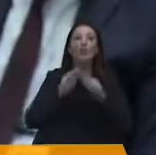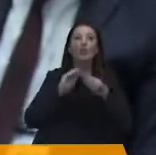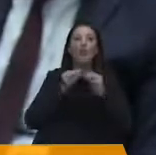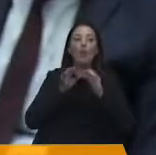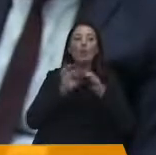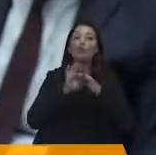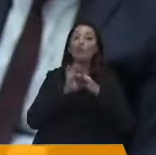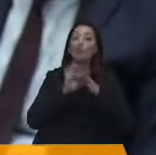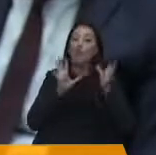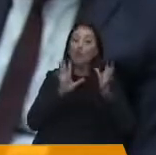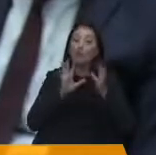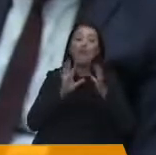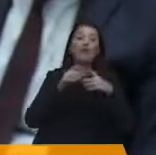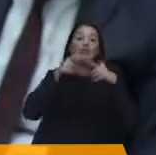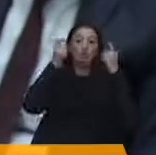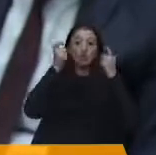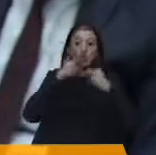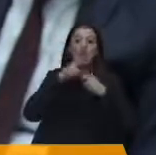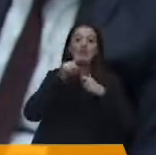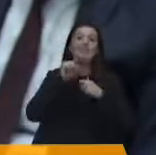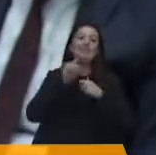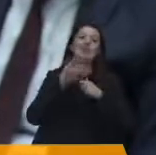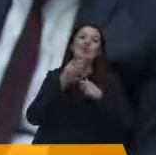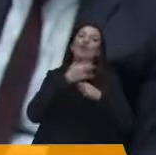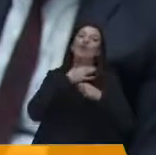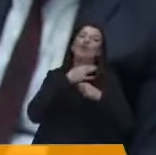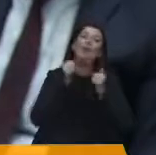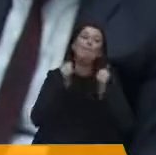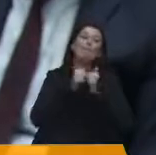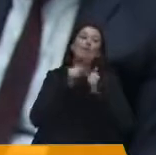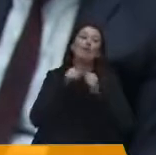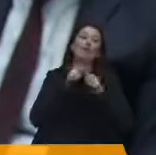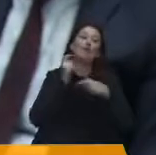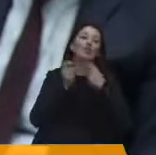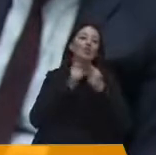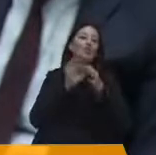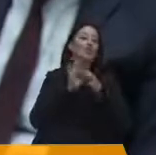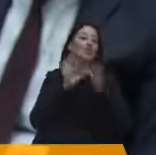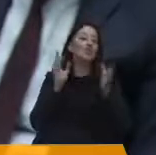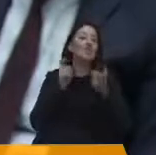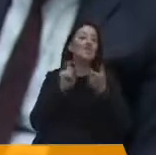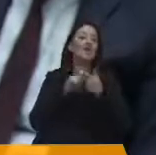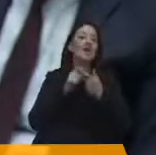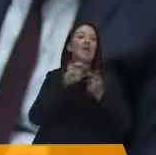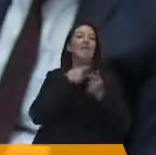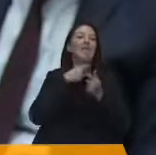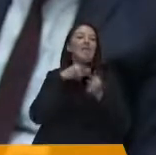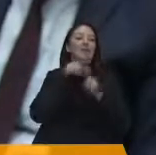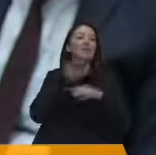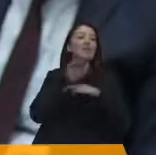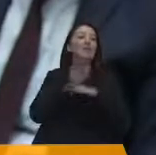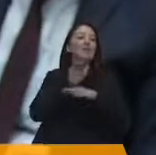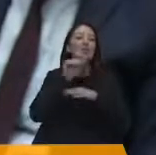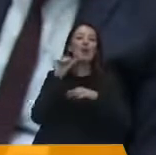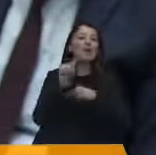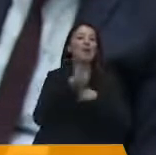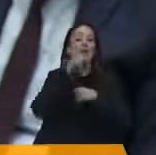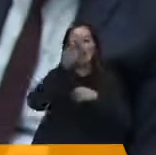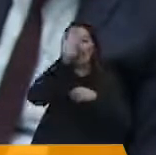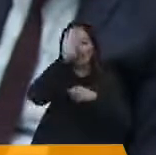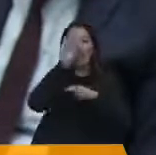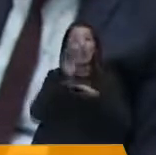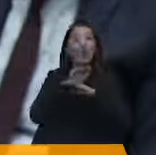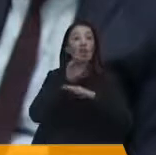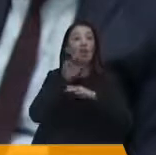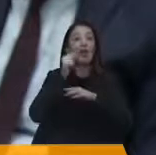çözme sorumluluğu sizdedir. Lütfen beraber bu işleri çözelim ve Beykozluların yaşam kalitesini, İstanbul'un